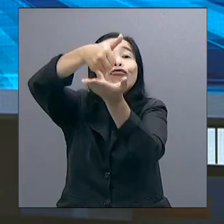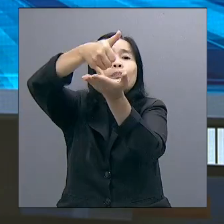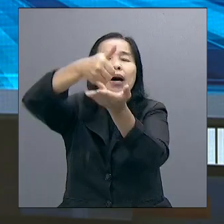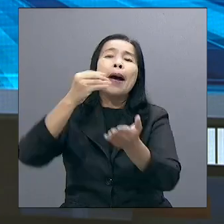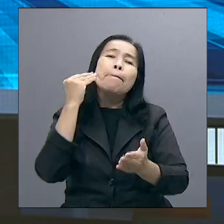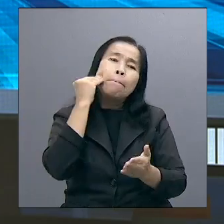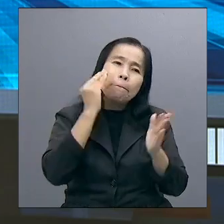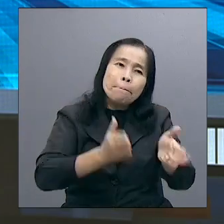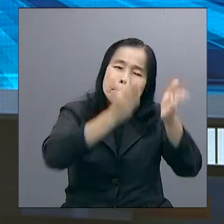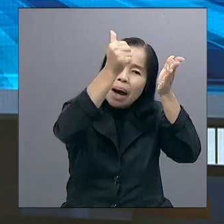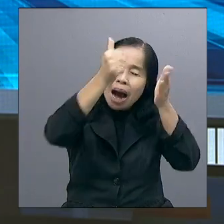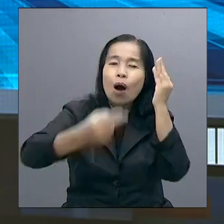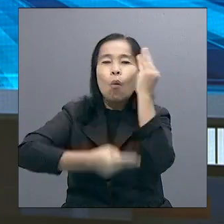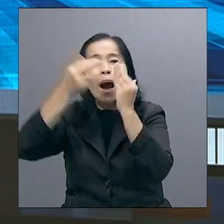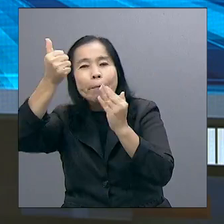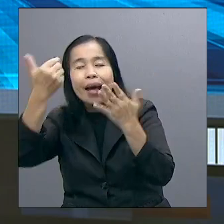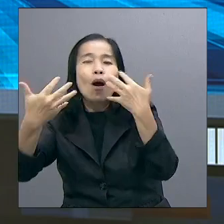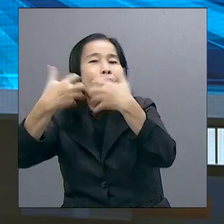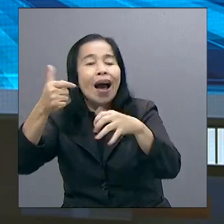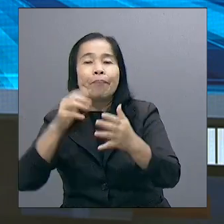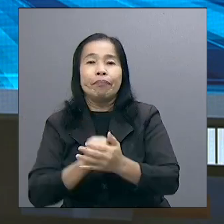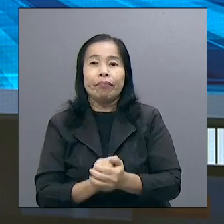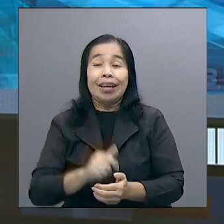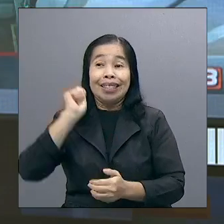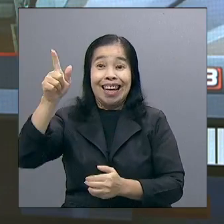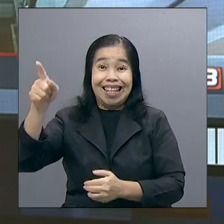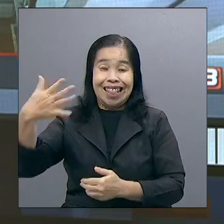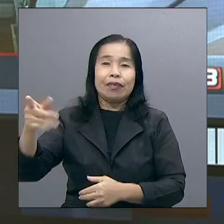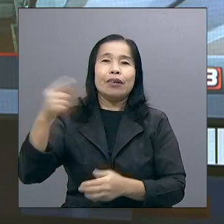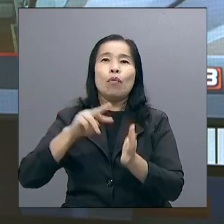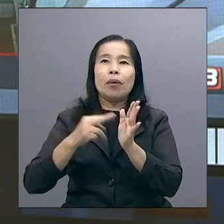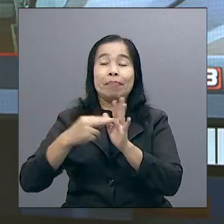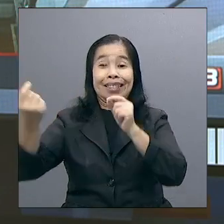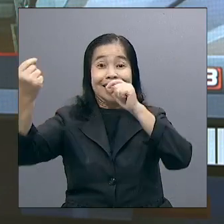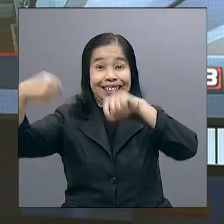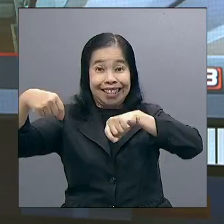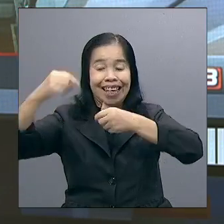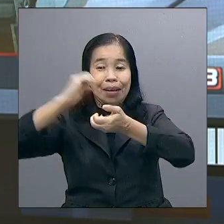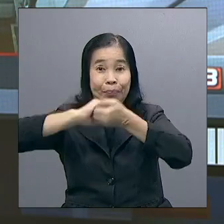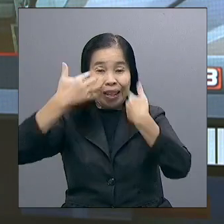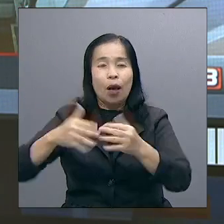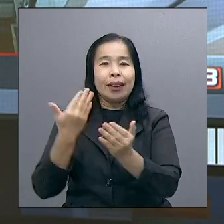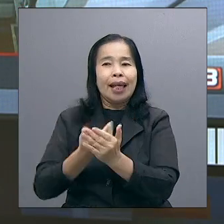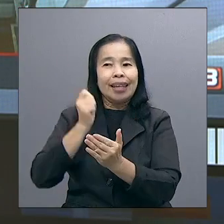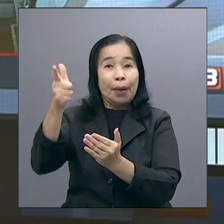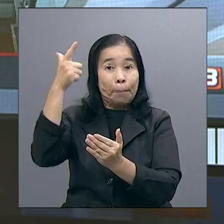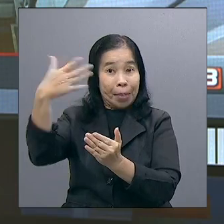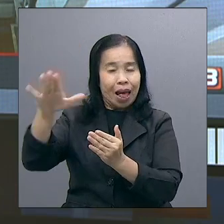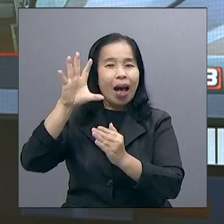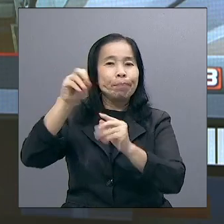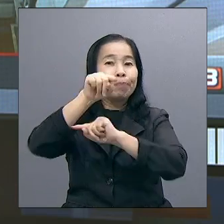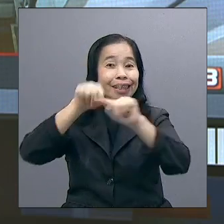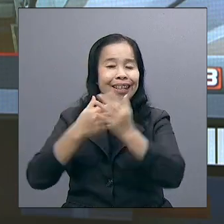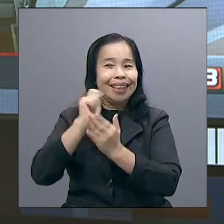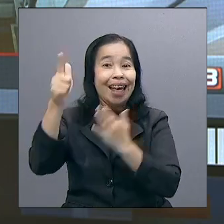ือน wraith Malcolm and Microปรากฏว่าในงวดสรญาค่มีการจ่ายเงินไปแลวครึ่หนงคอ 50%จ่ายเงิ